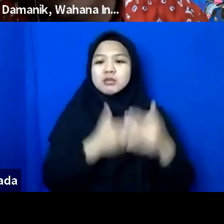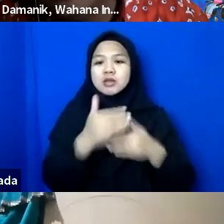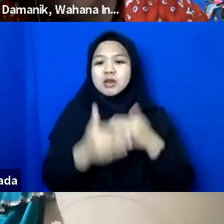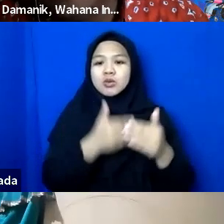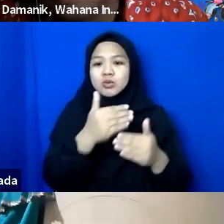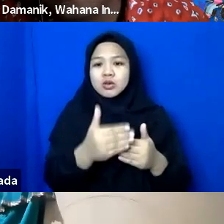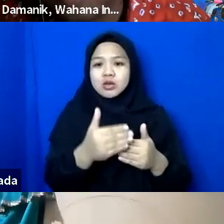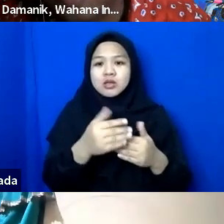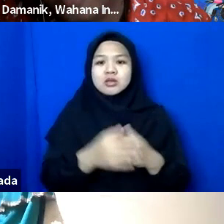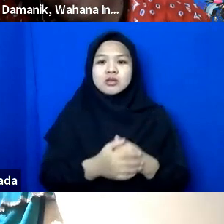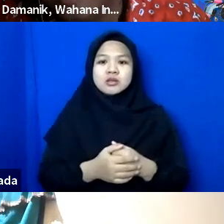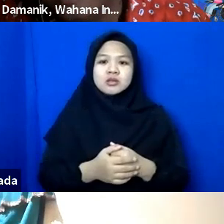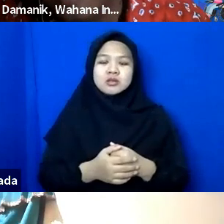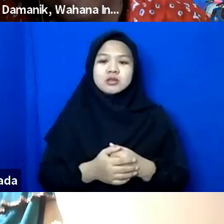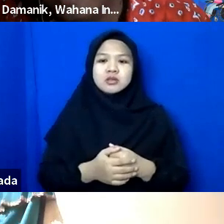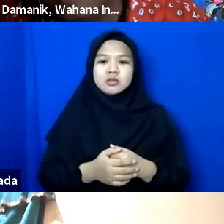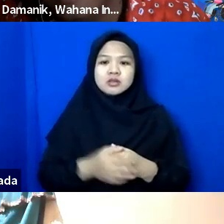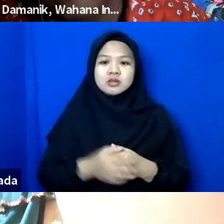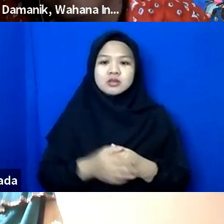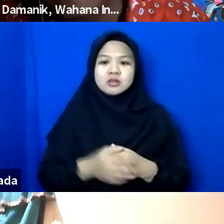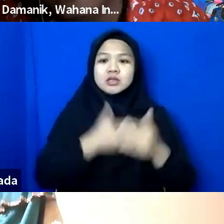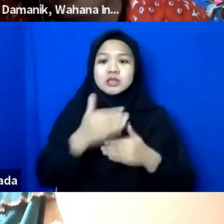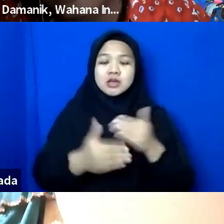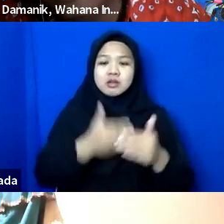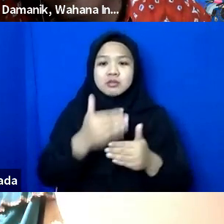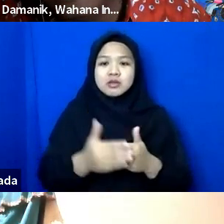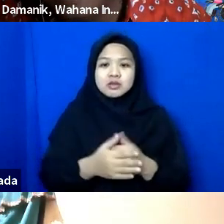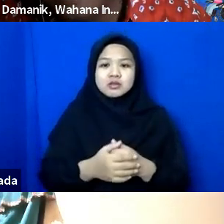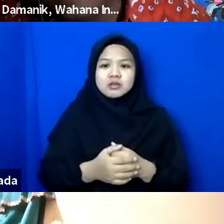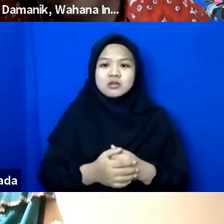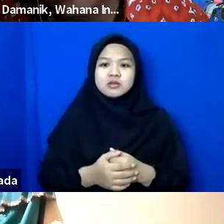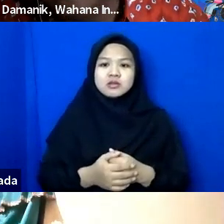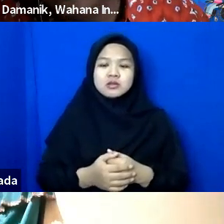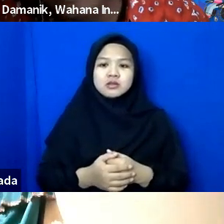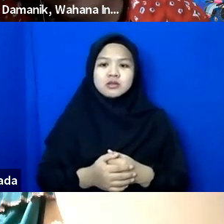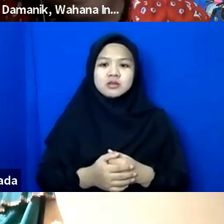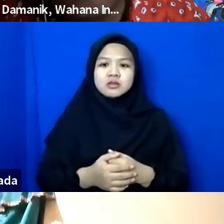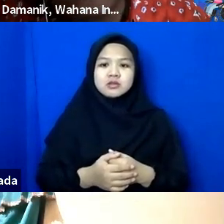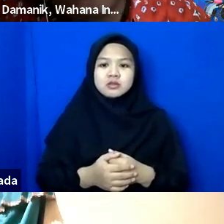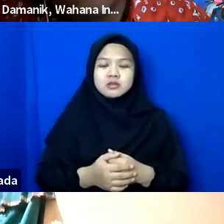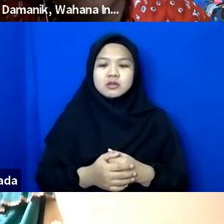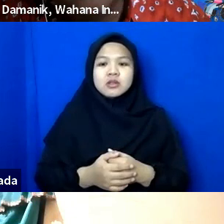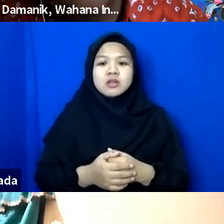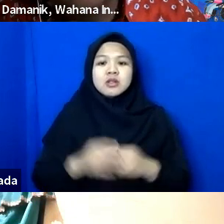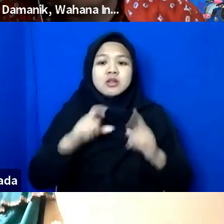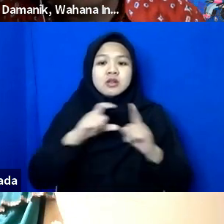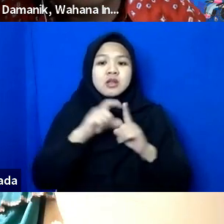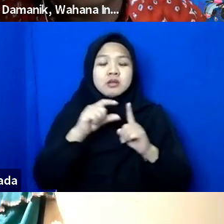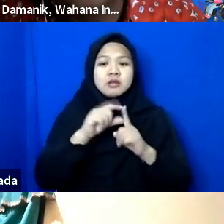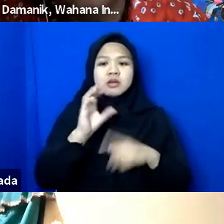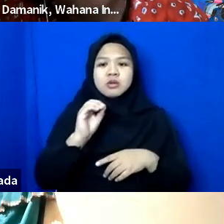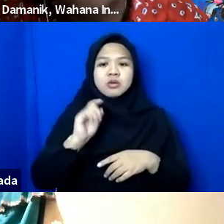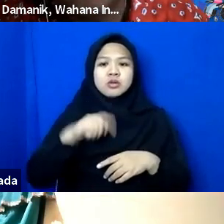eh diberlakukan dan diterapkan gitu Nah untuk kita Dipo Saya kira